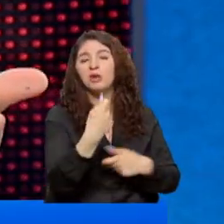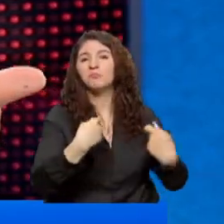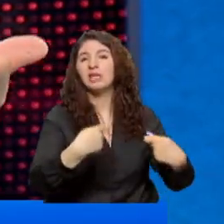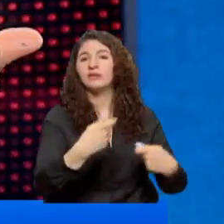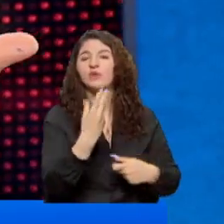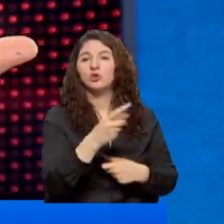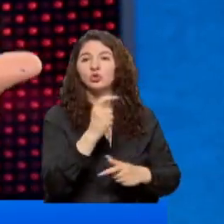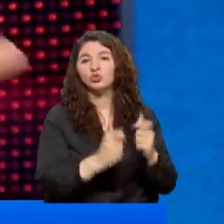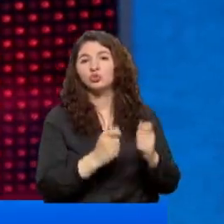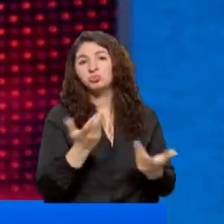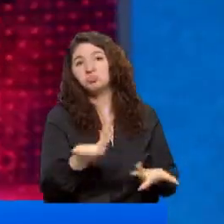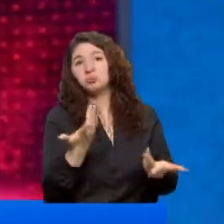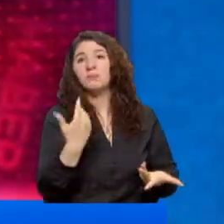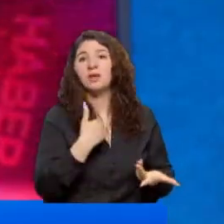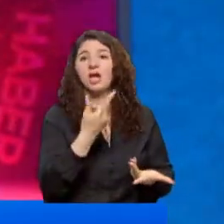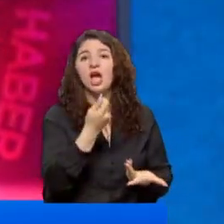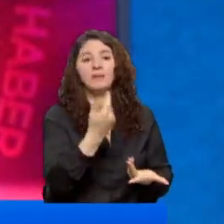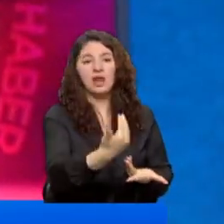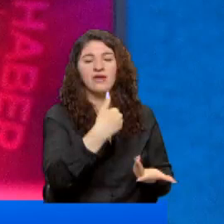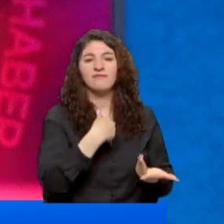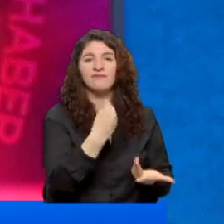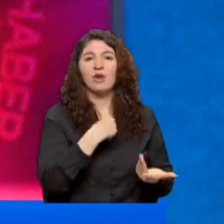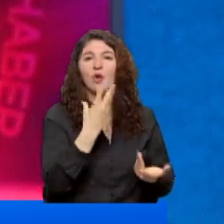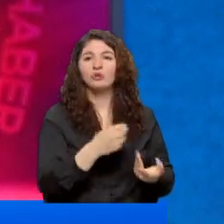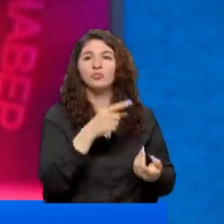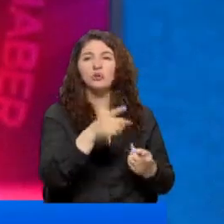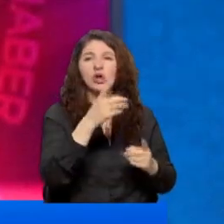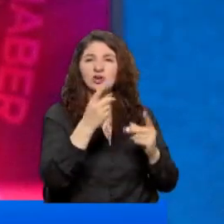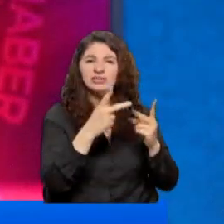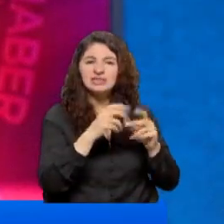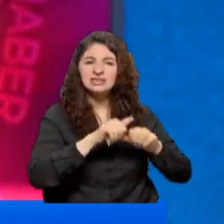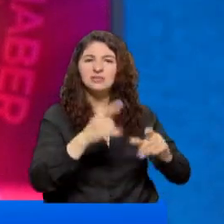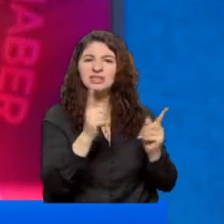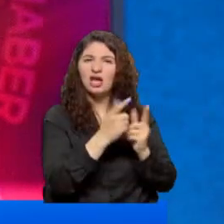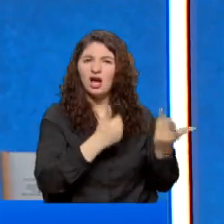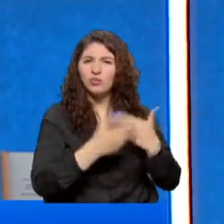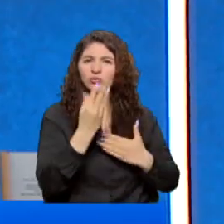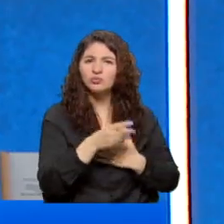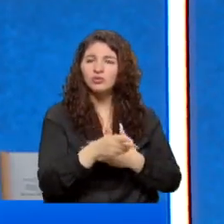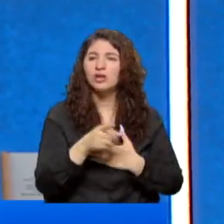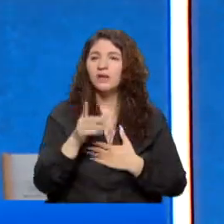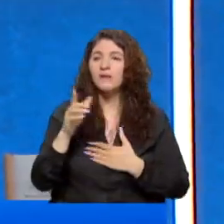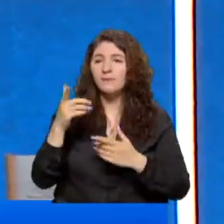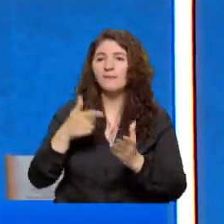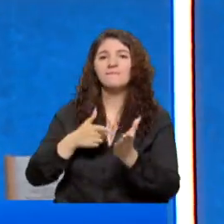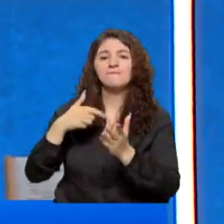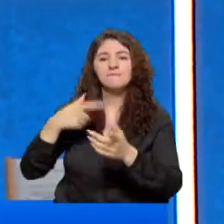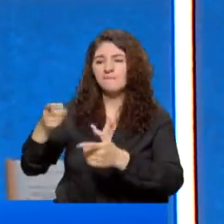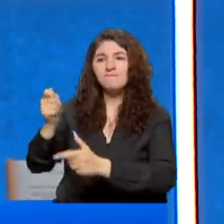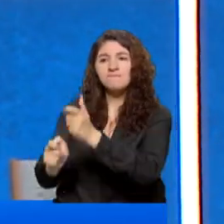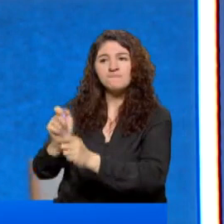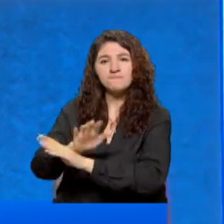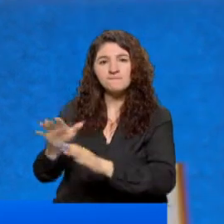kaça mal oluyor süt ve bana kaçı ulaşıyor tüketiciler o mekanizma anlatır mısınız Tabii ki çiftlikte